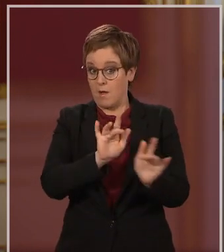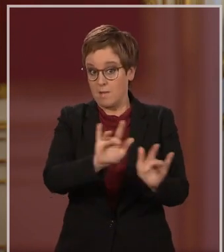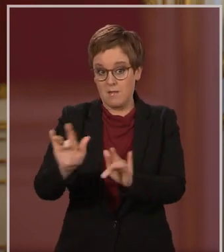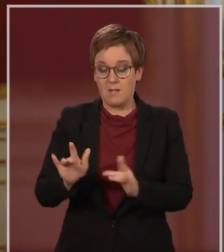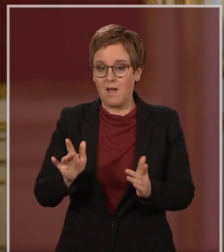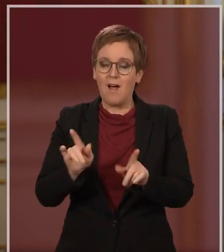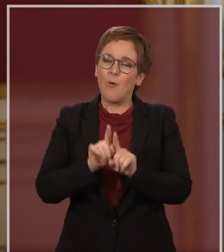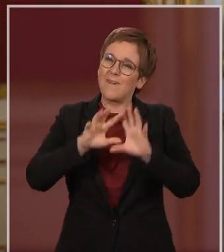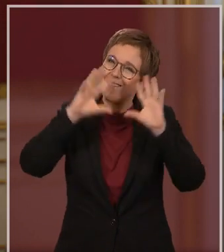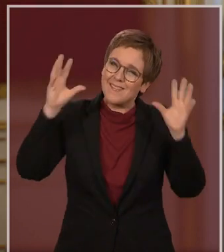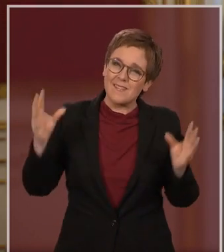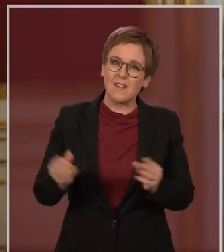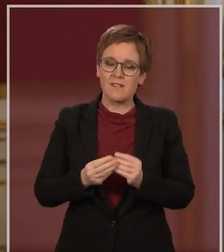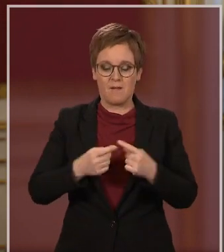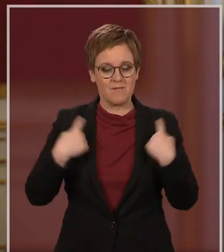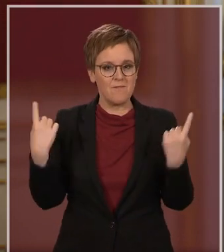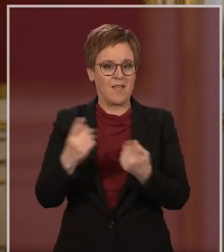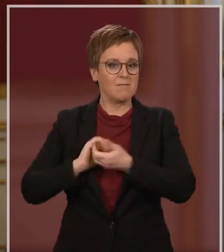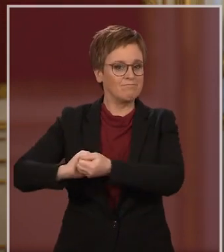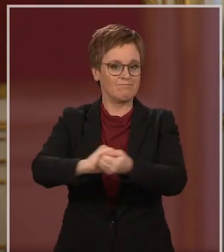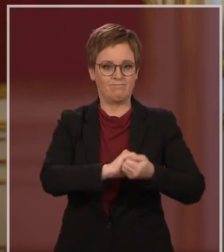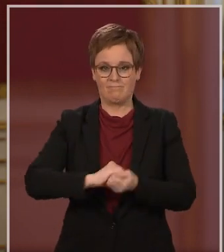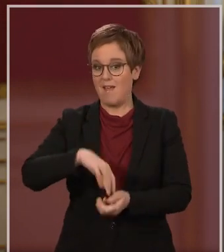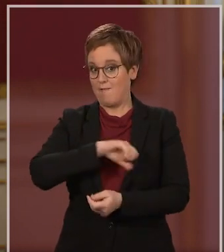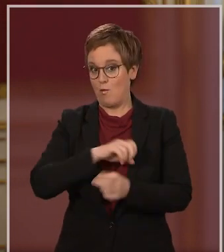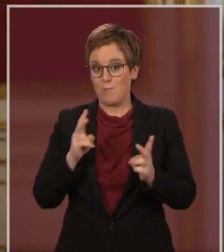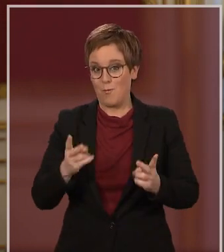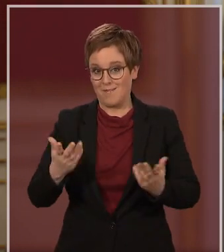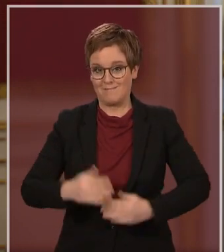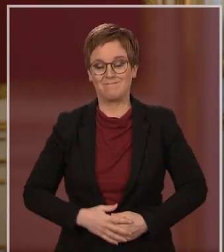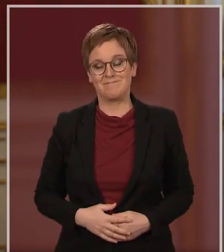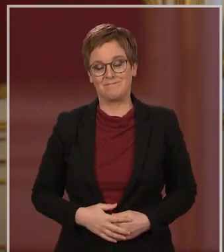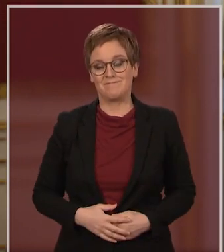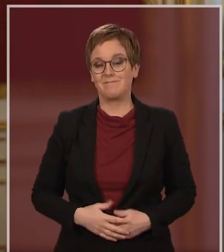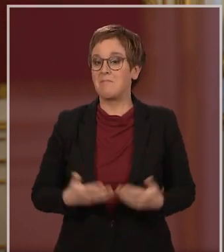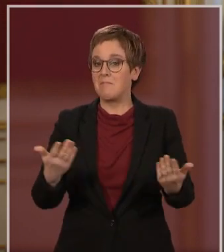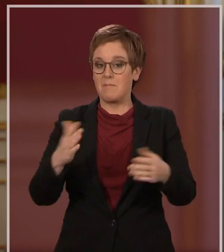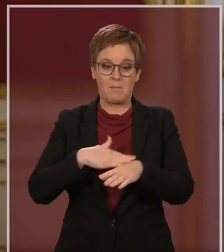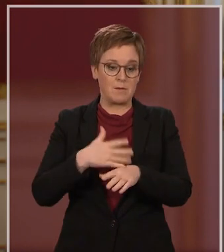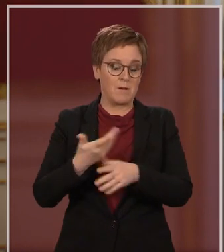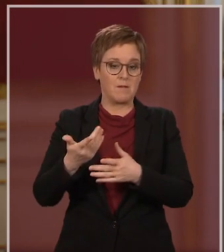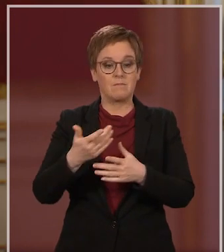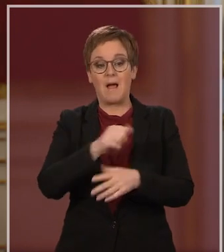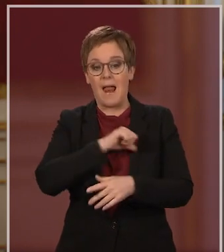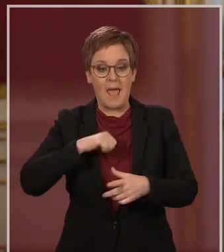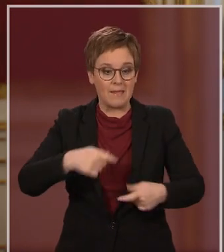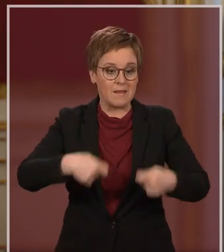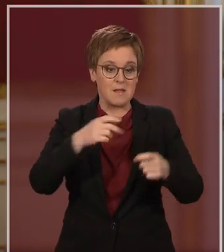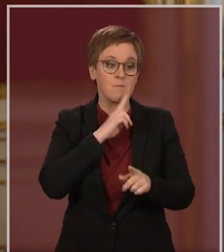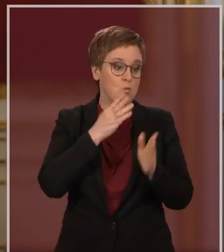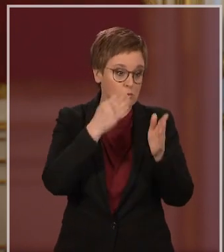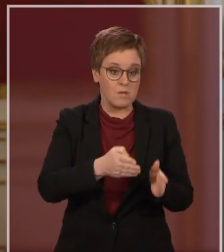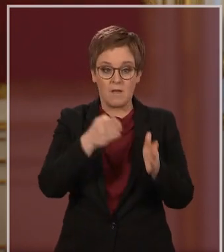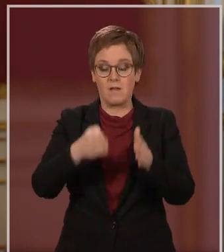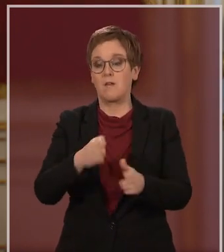Aufgaben, die in Summe unseren Erfolg als Gemeinschaft ermöglichen. Die Arbeit der alleinerziehenden Mütter,